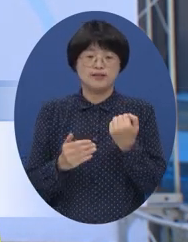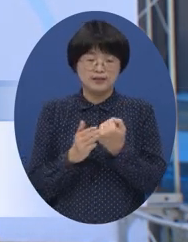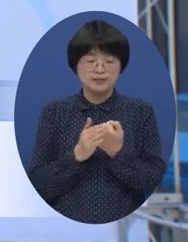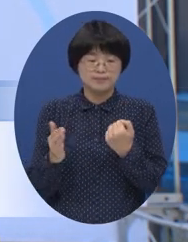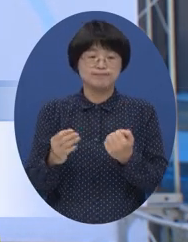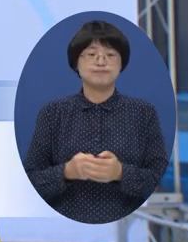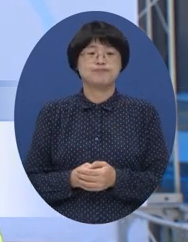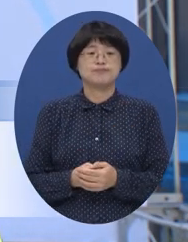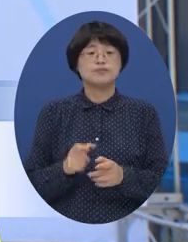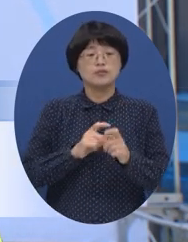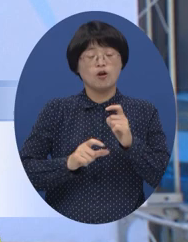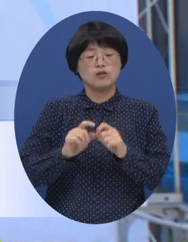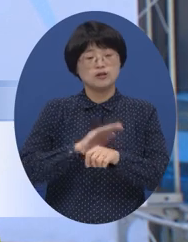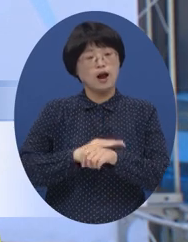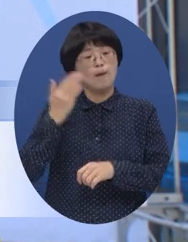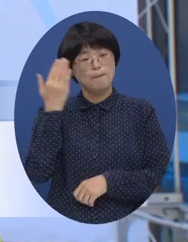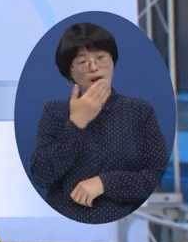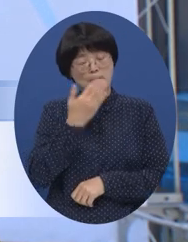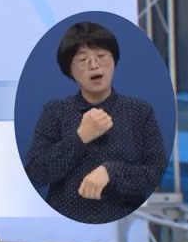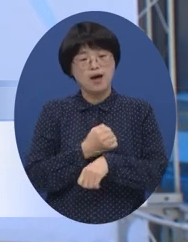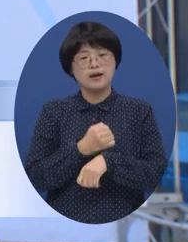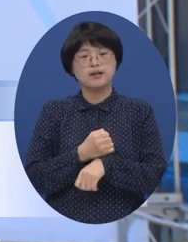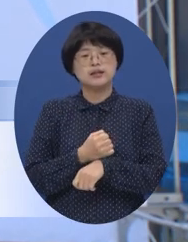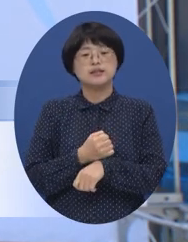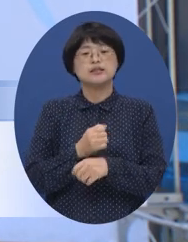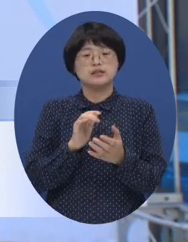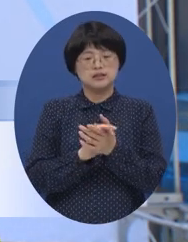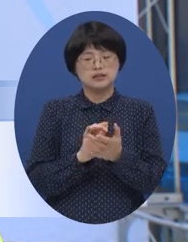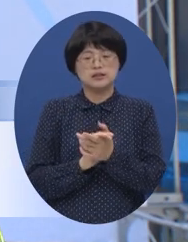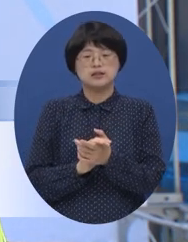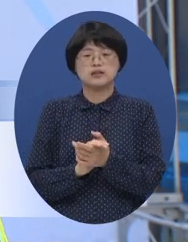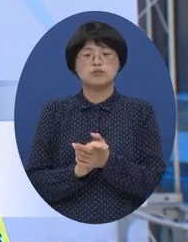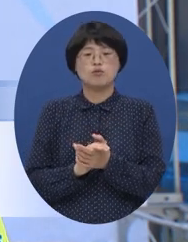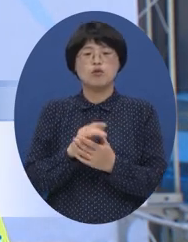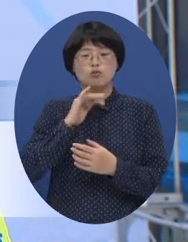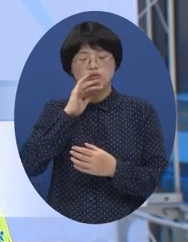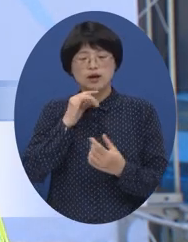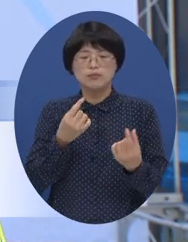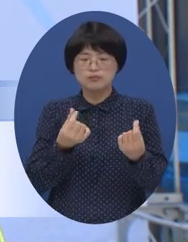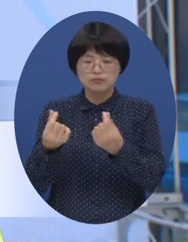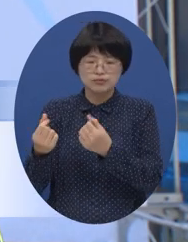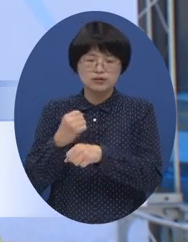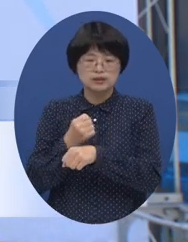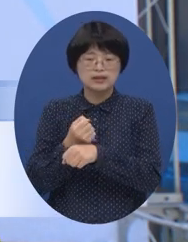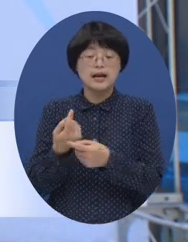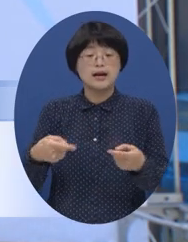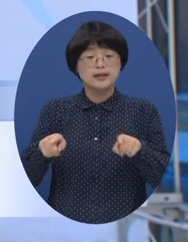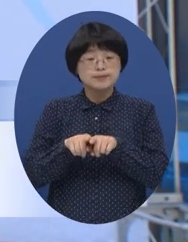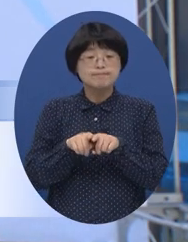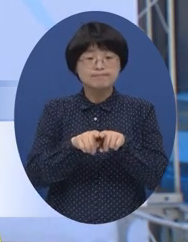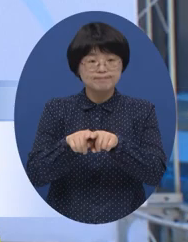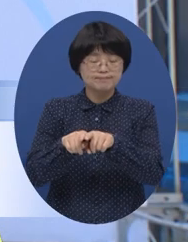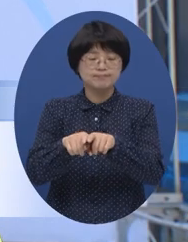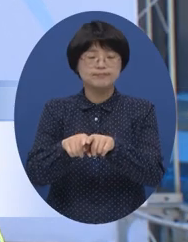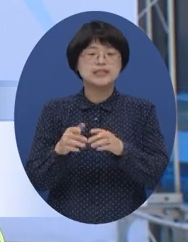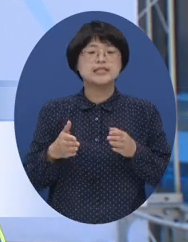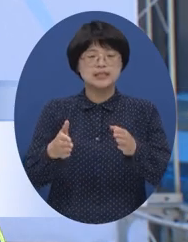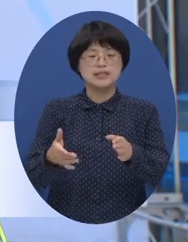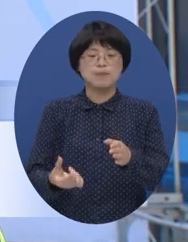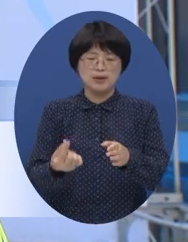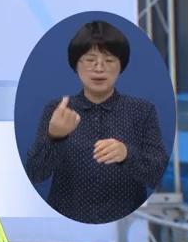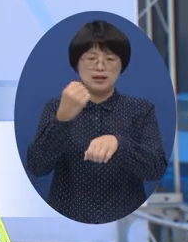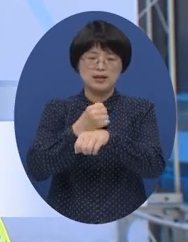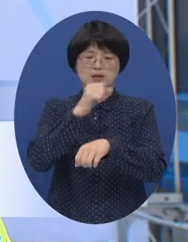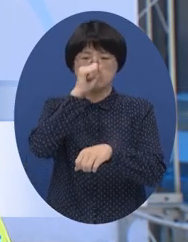근데 조금 더 정비가 돼서 우리 뭐 친구들하고 뭐 또 이런 또래들이 쉽게 접근할 수 있는 그런 길들이 좀